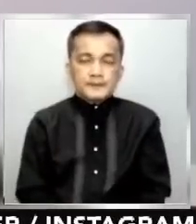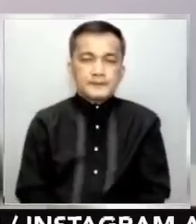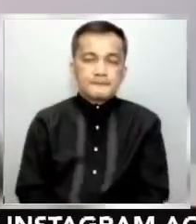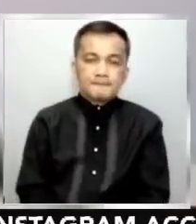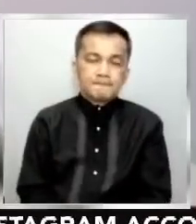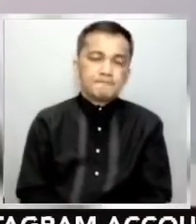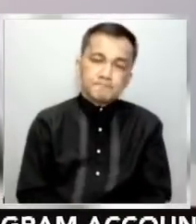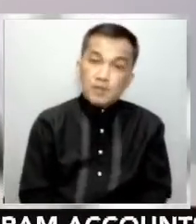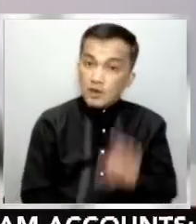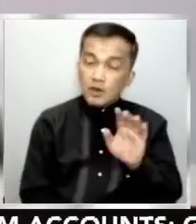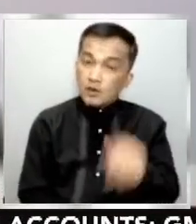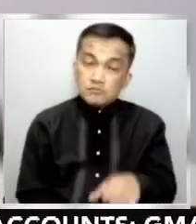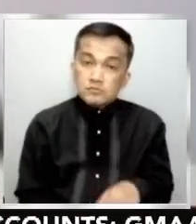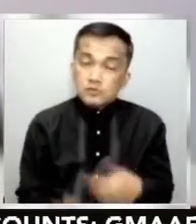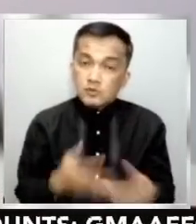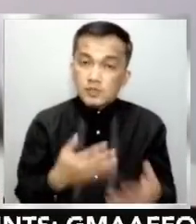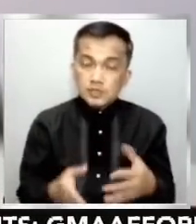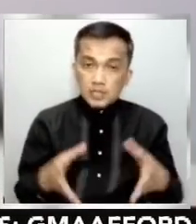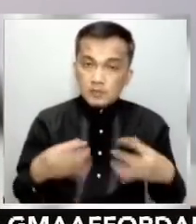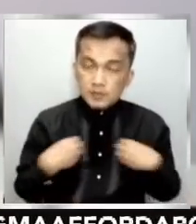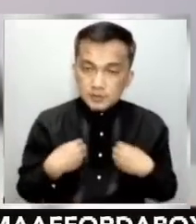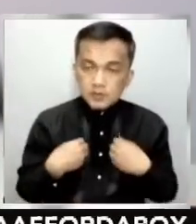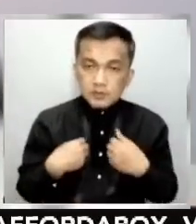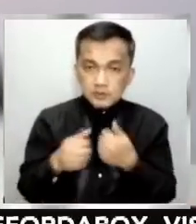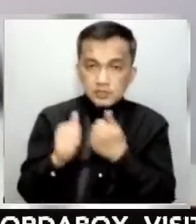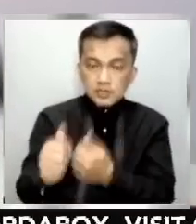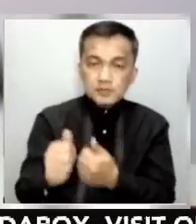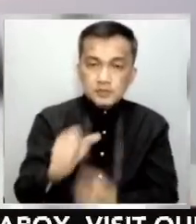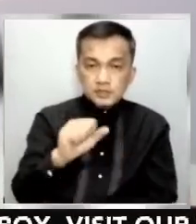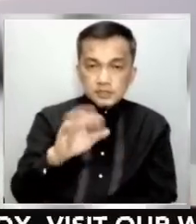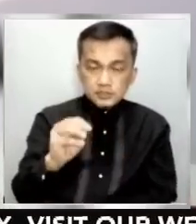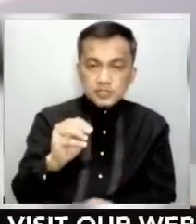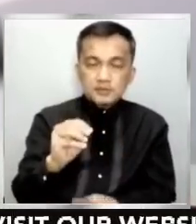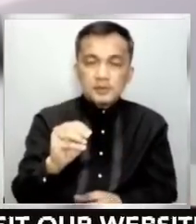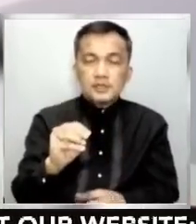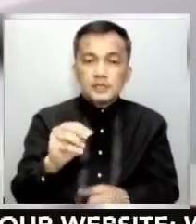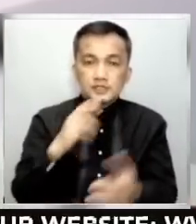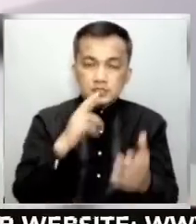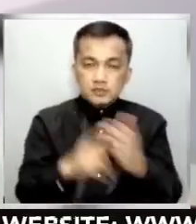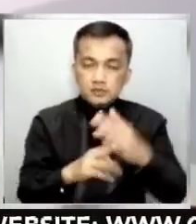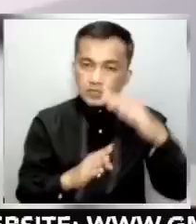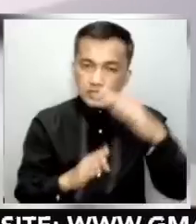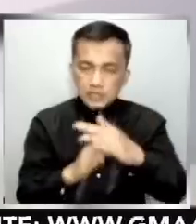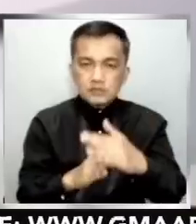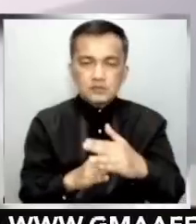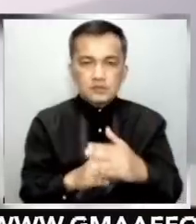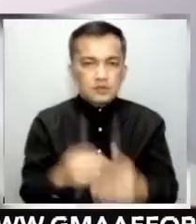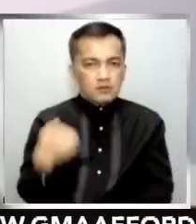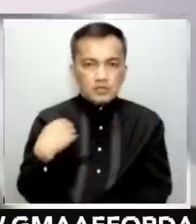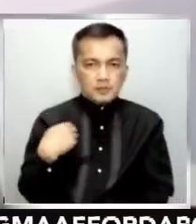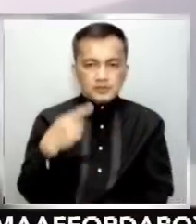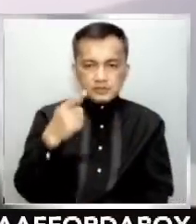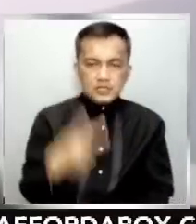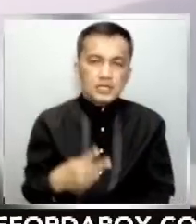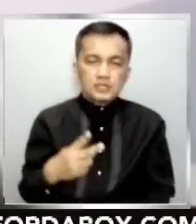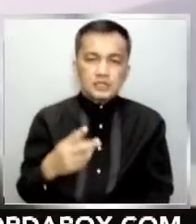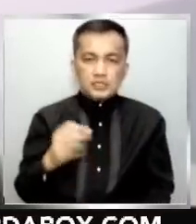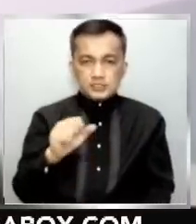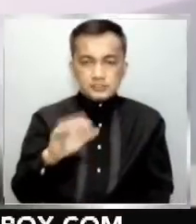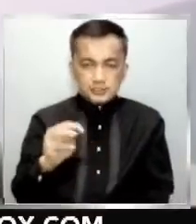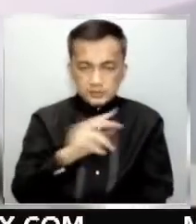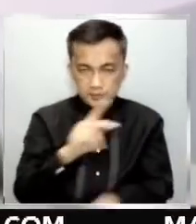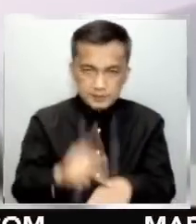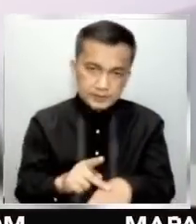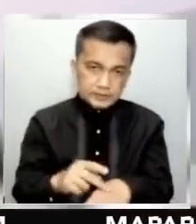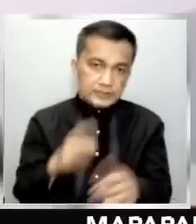kahit dumami na naghahabol sa SIM registration deadline, wala pa rin sa kalahati ng mga SIM sa bansa ang rehistrado.